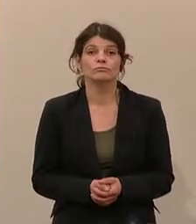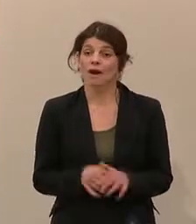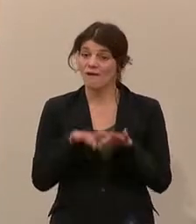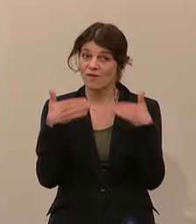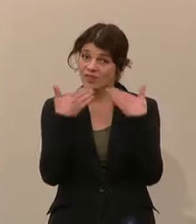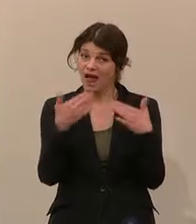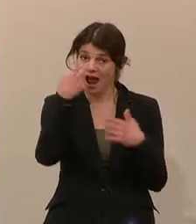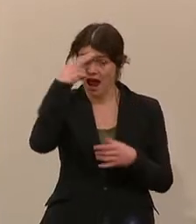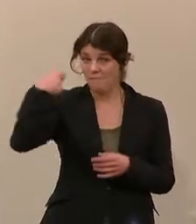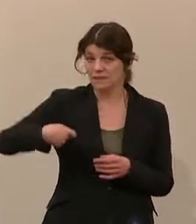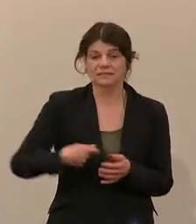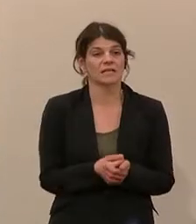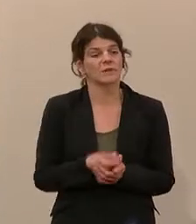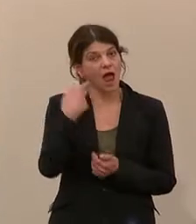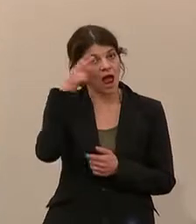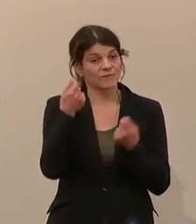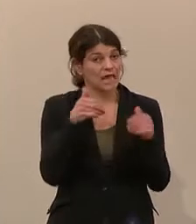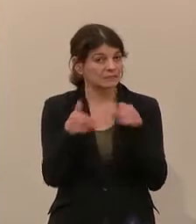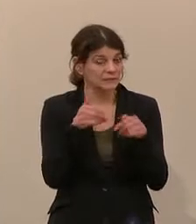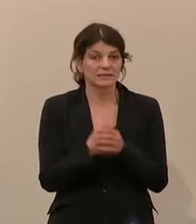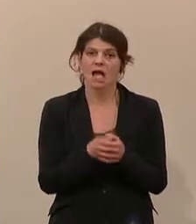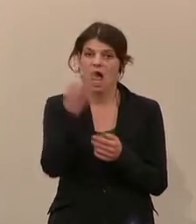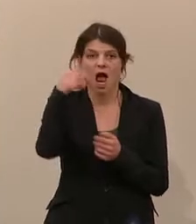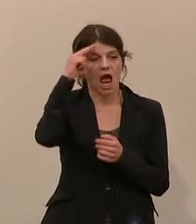Vielen Dank, Herr Präsident, Herr Finanzminister, Herr